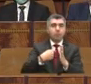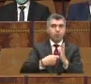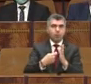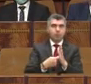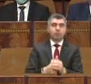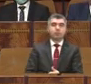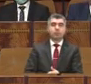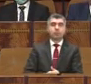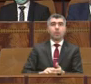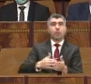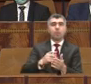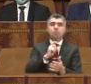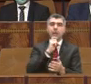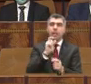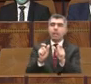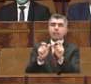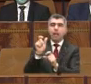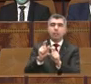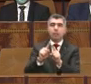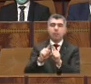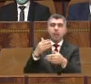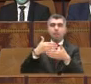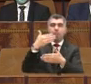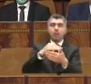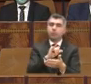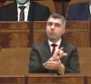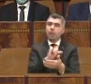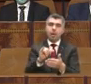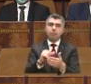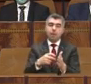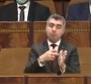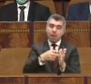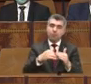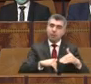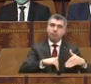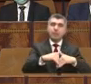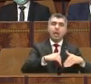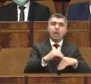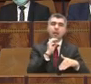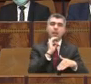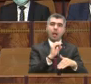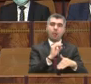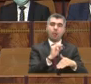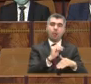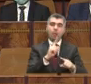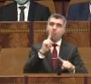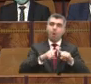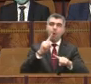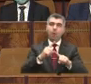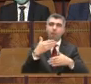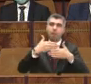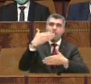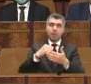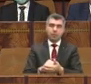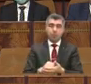اقليم تارودان، وكانوا الناس كيتمنعوا من البني مده 20 سنه تيقول لهم هنا راه خاص بمشروع السكك الحديديه. واليوم حنا